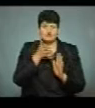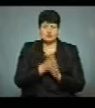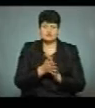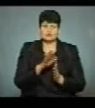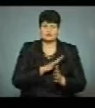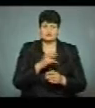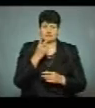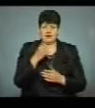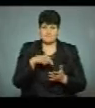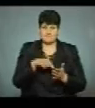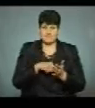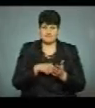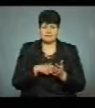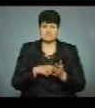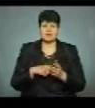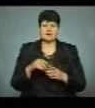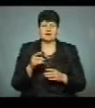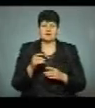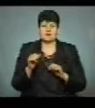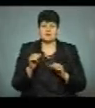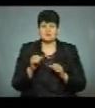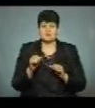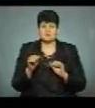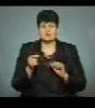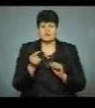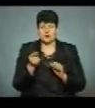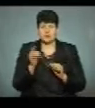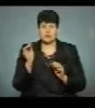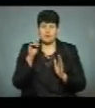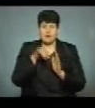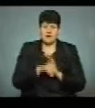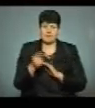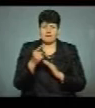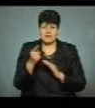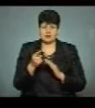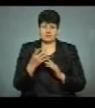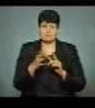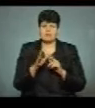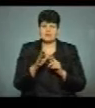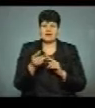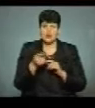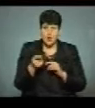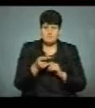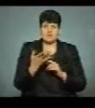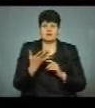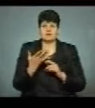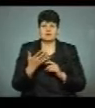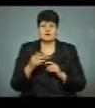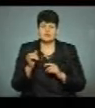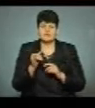стали одразу два міста. Крім них, до першої п'ятірки потрапили Тернопіль, Маріуполь і Вінниця. Ось кадри вручення